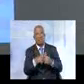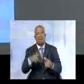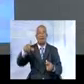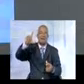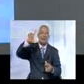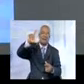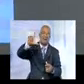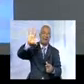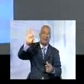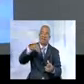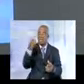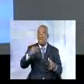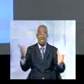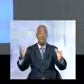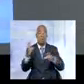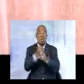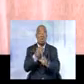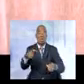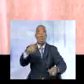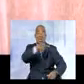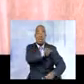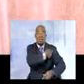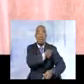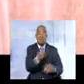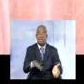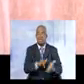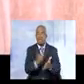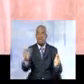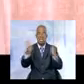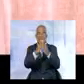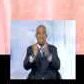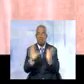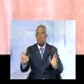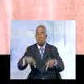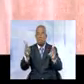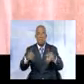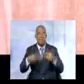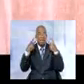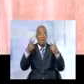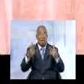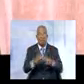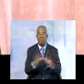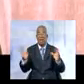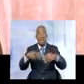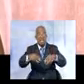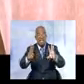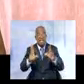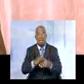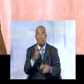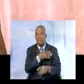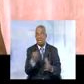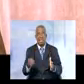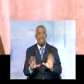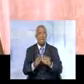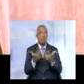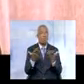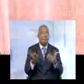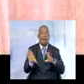vaccinées. Cette réunion offre également l'opportunité d'évaluer les stratégies de préparation des plans de